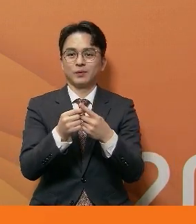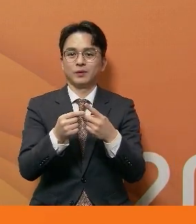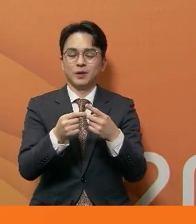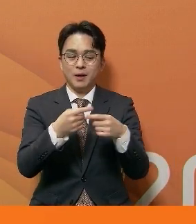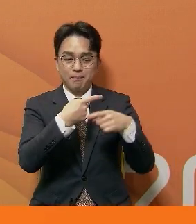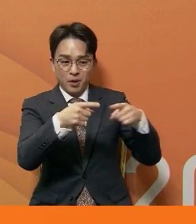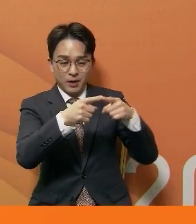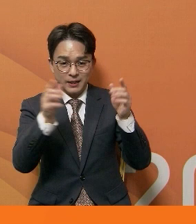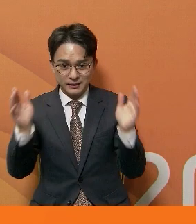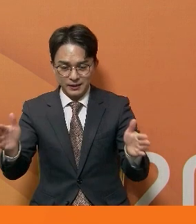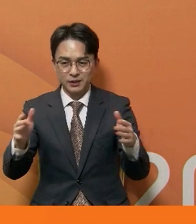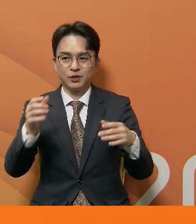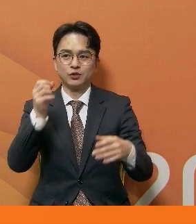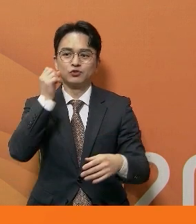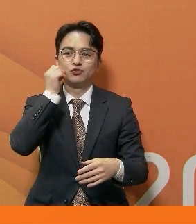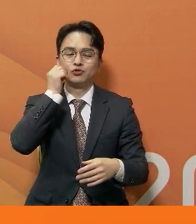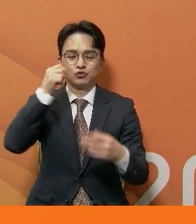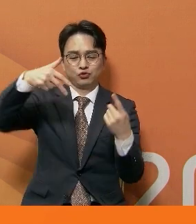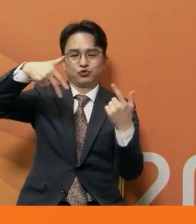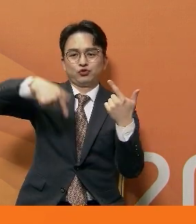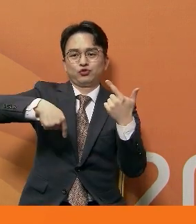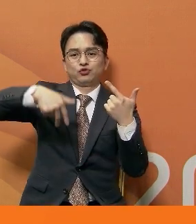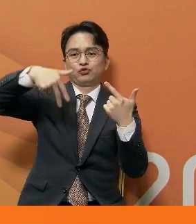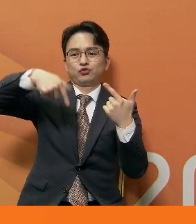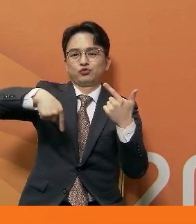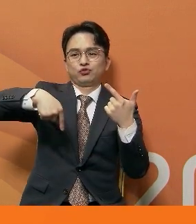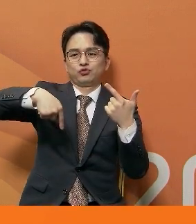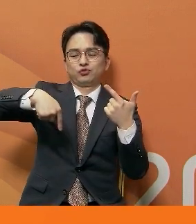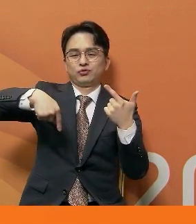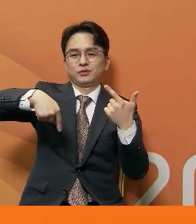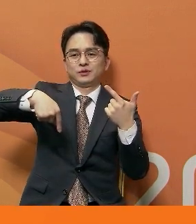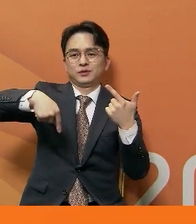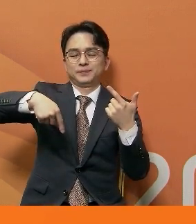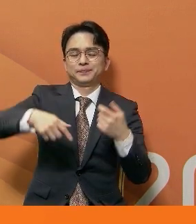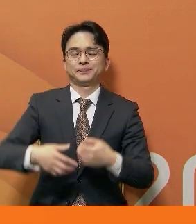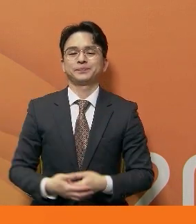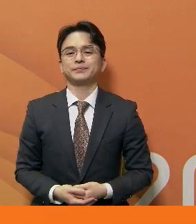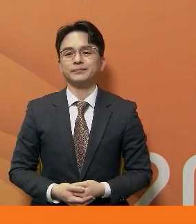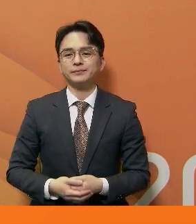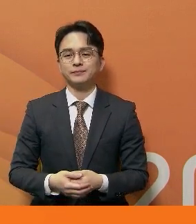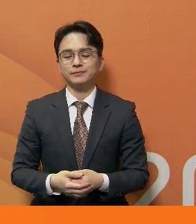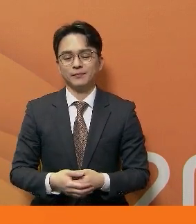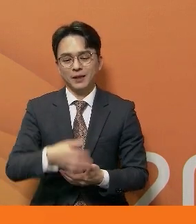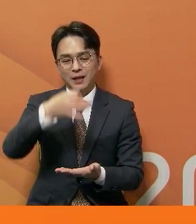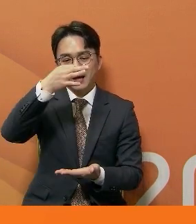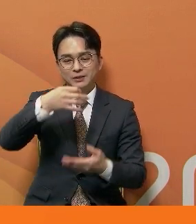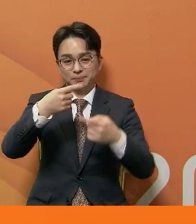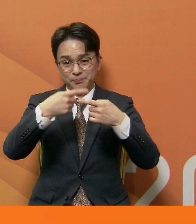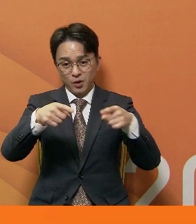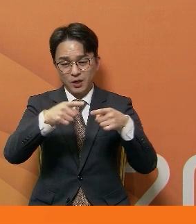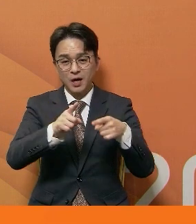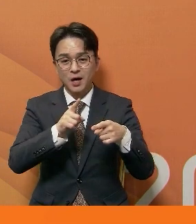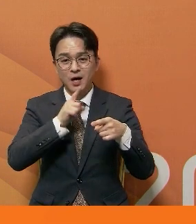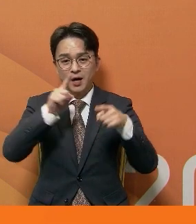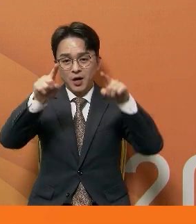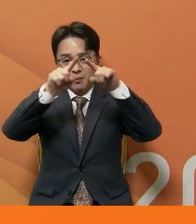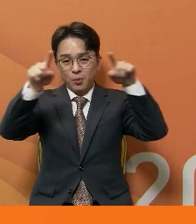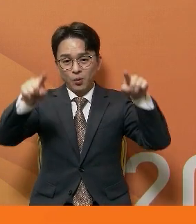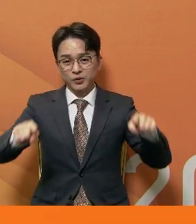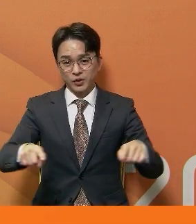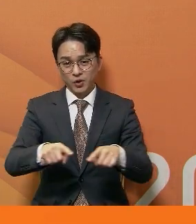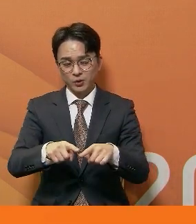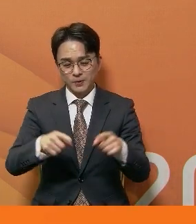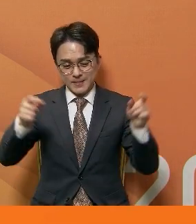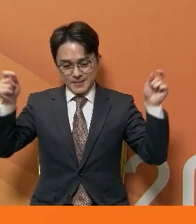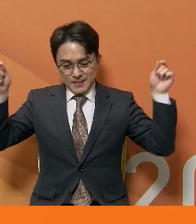6주 정도 소요가 됩니다 저희가 정식으로 진행을 했을 때는 6주 정도 소요가 되고 저희가 지금 가치평가 보고서의 양을 좀 줄인다거나 핵심